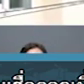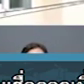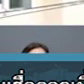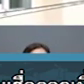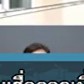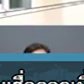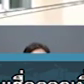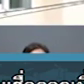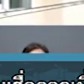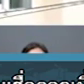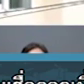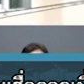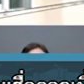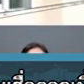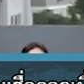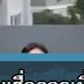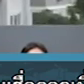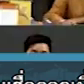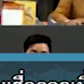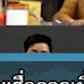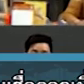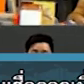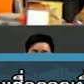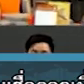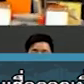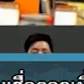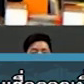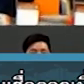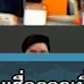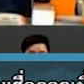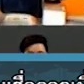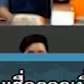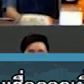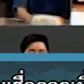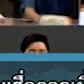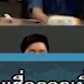2567ณสาขาธนาคารทั่วประเทศนพศรแก้วคำรายงาน